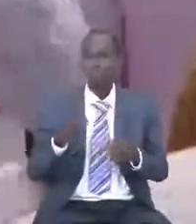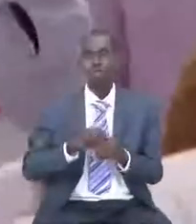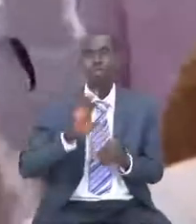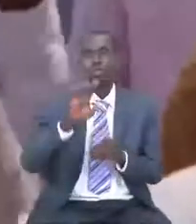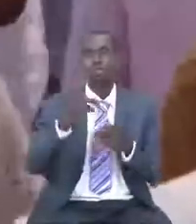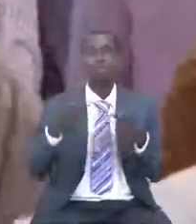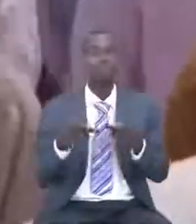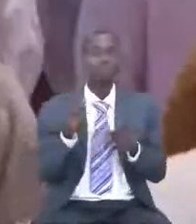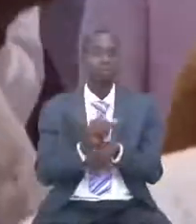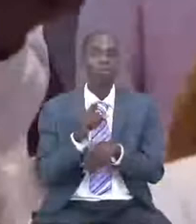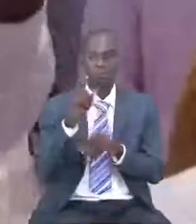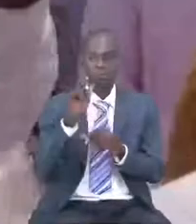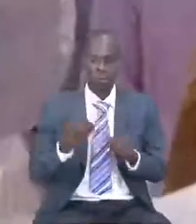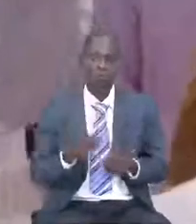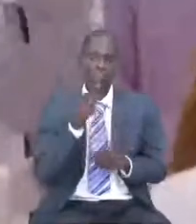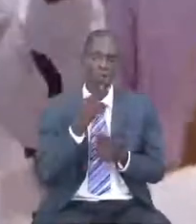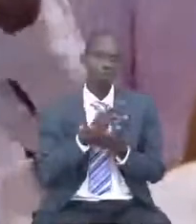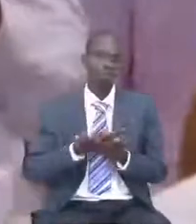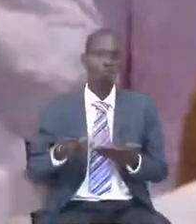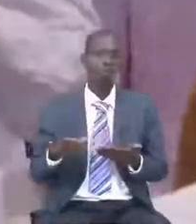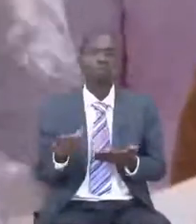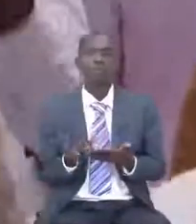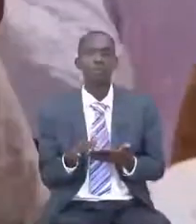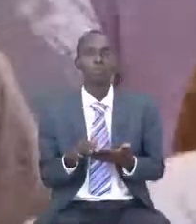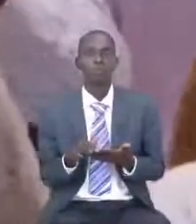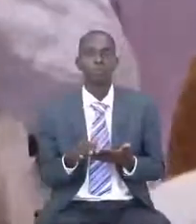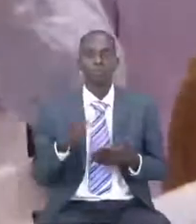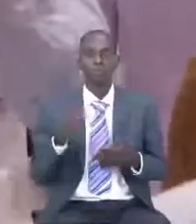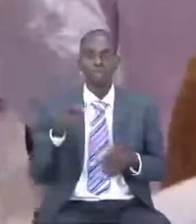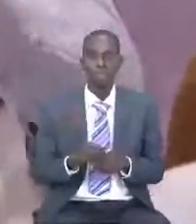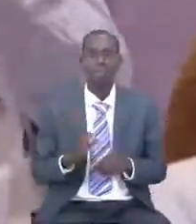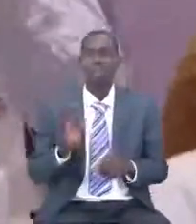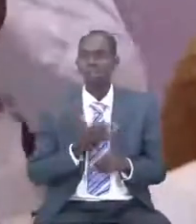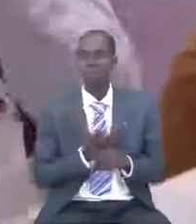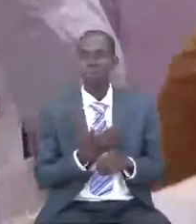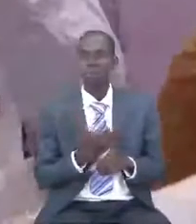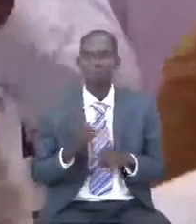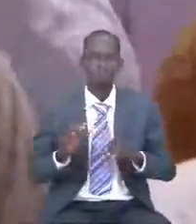Dans notre profession, on peut être saint. Au service, nous pouvons être saints.